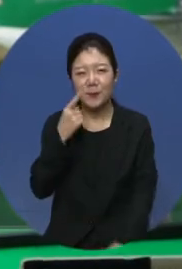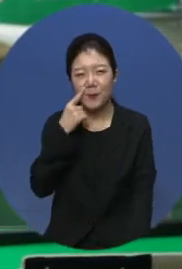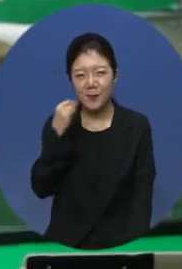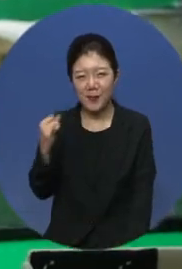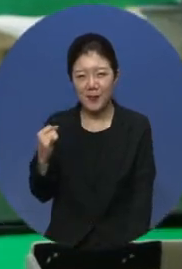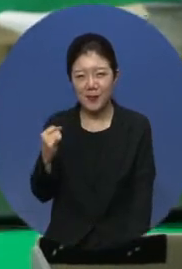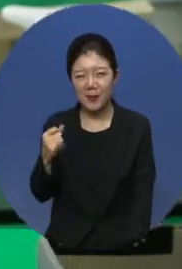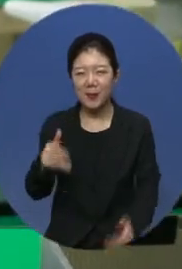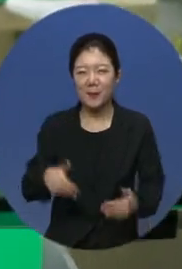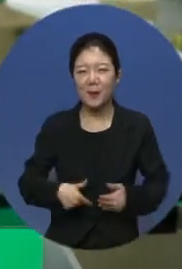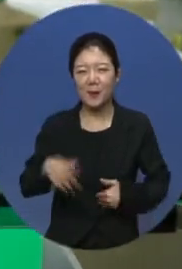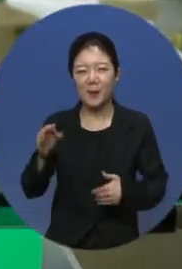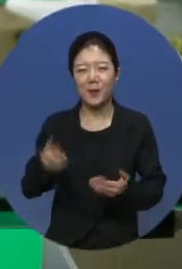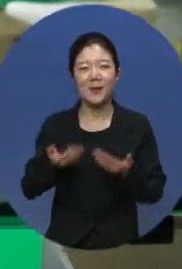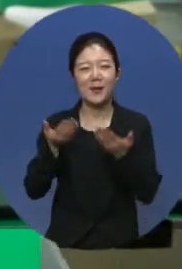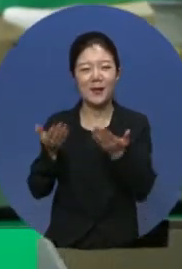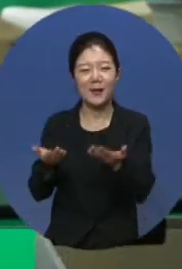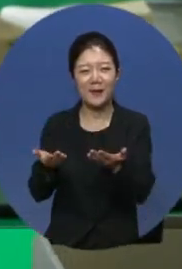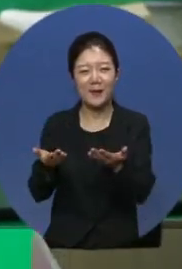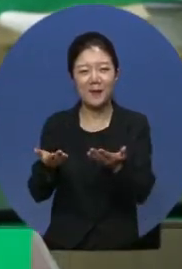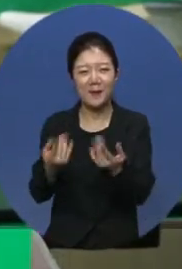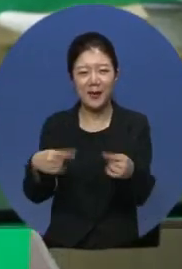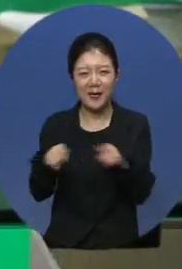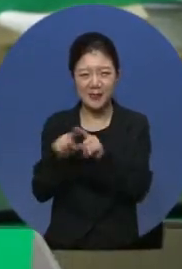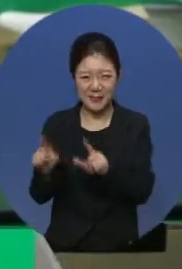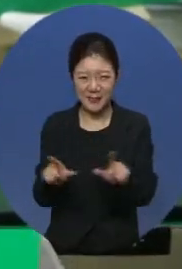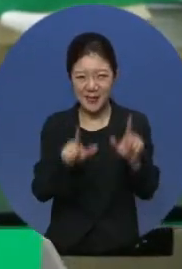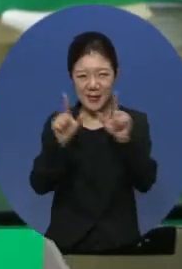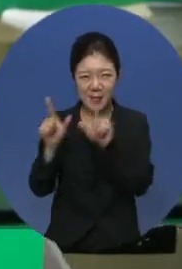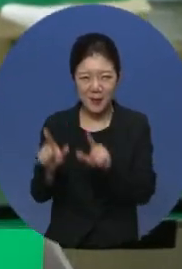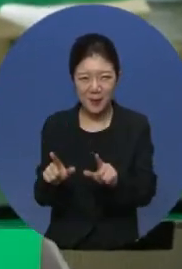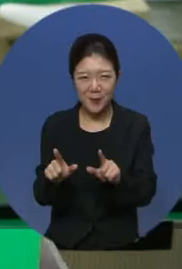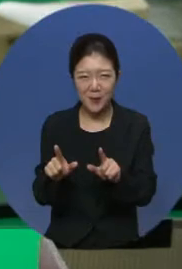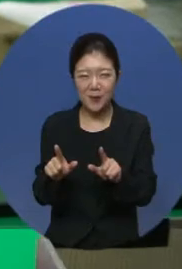엄마도 드리고 같이 살려고